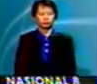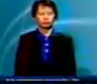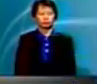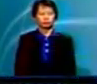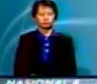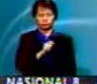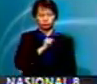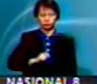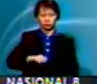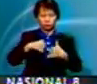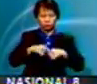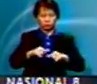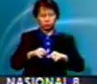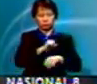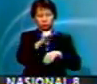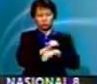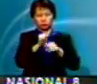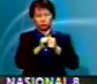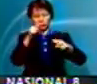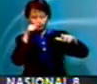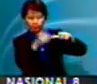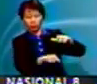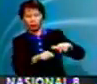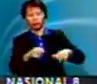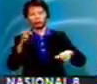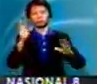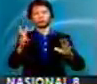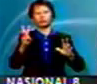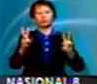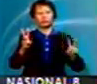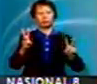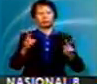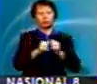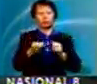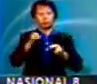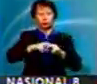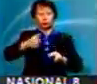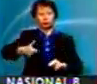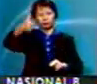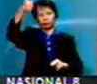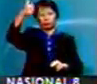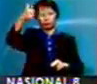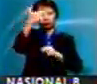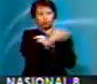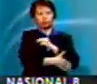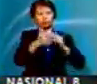Tengku Ahmad Tajuddin terus menghukum Singapura dengan jaringan ke-6 sebelum Izwan Firdaus dan Sharon Nabi Abdullah melengkapkan kemenangan skuad